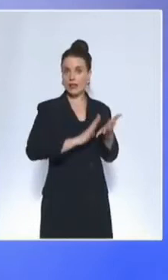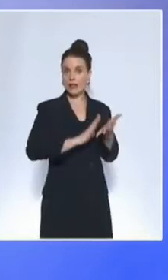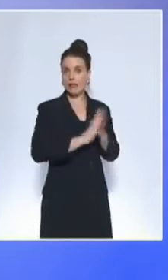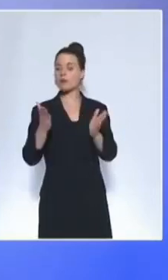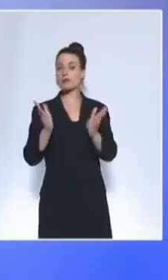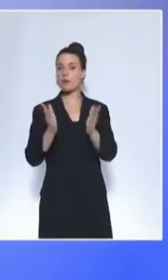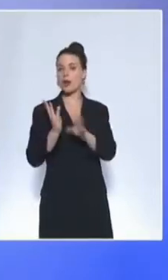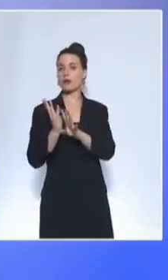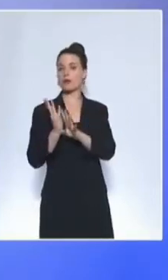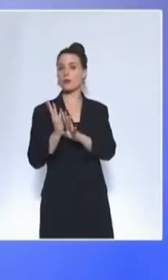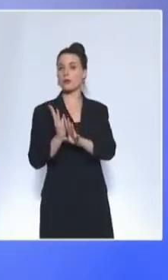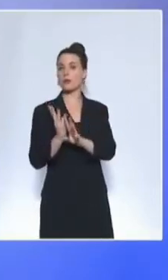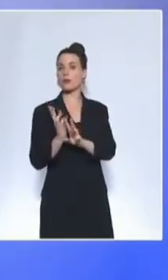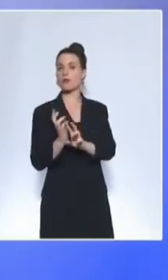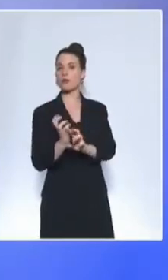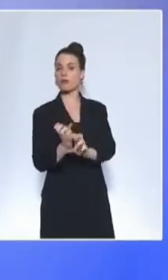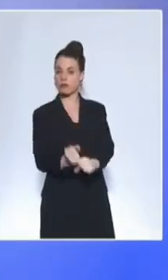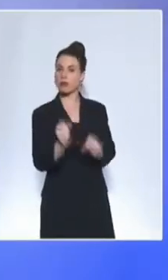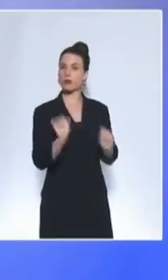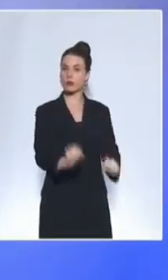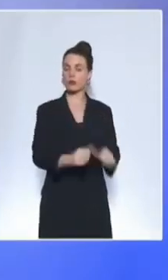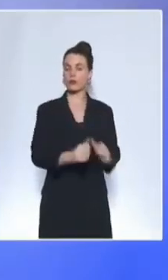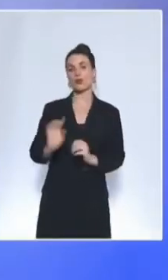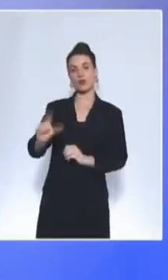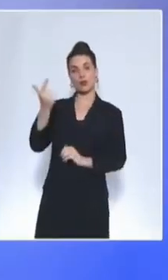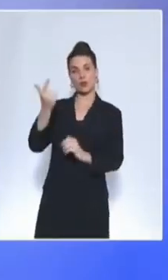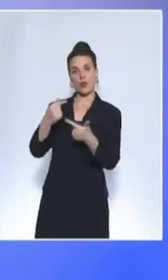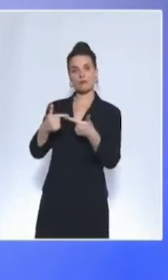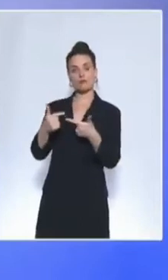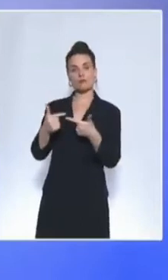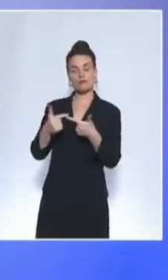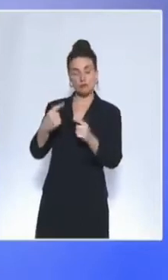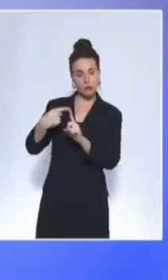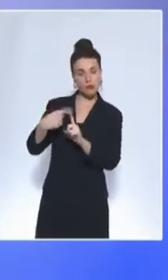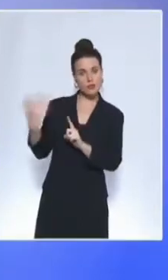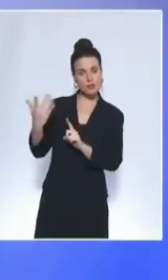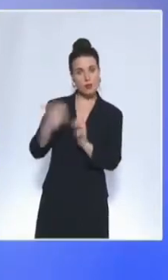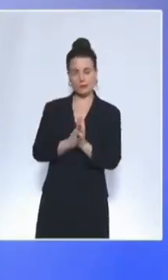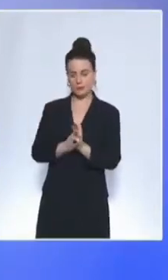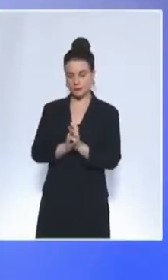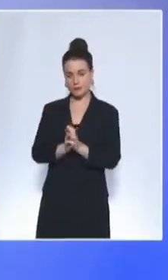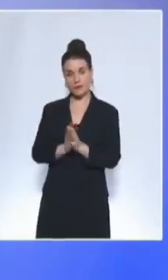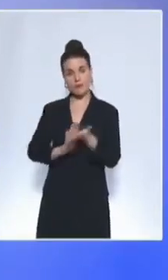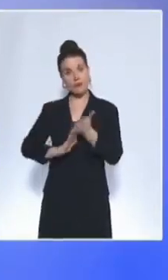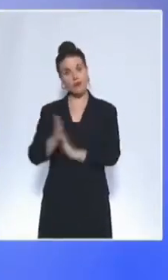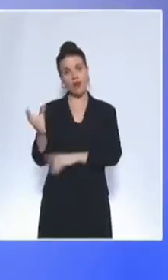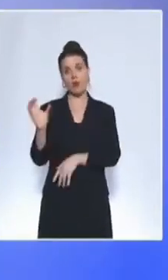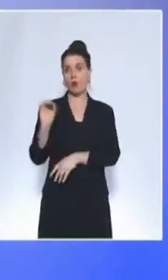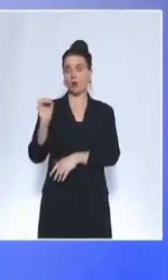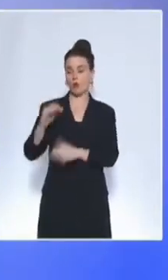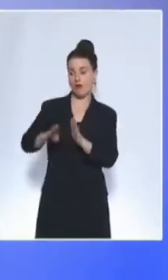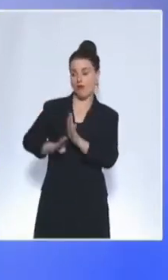deuxième nouvelle encourageante et que la vague provoquée par le variant omicron commence à marquer le pas